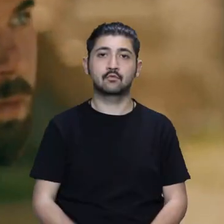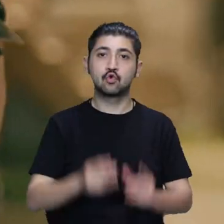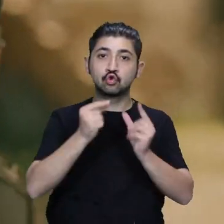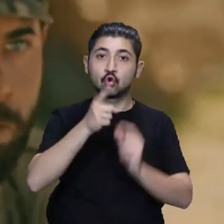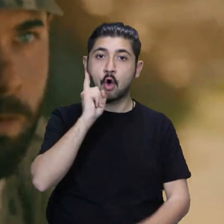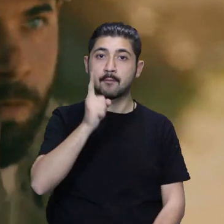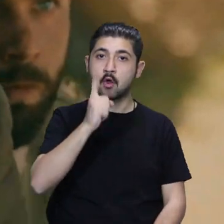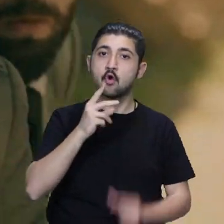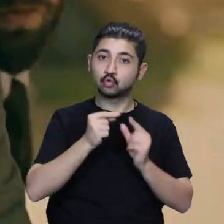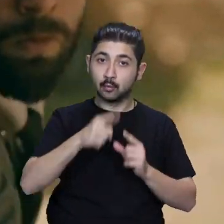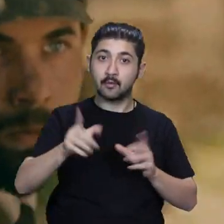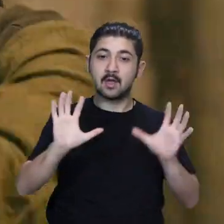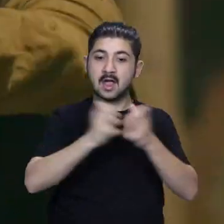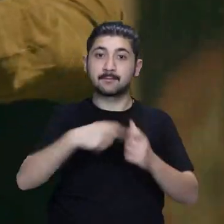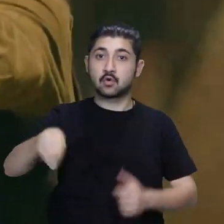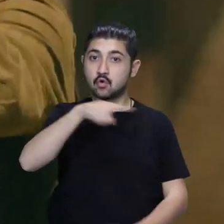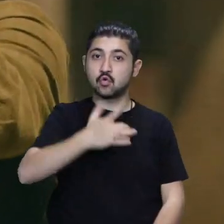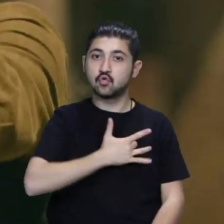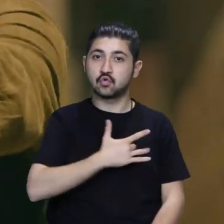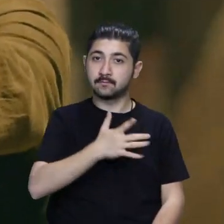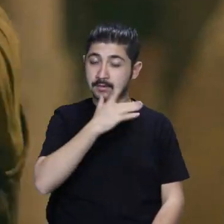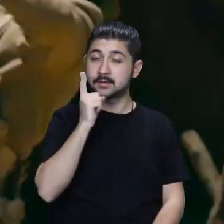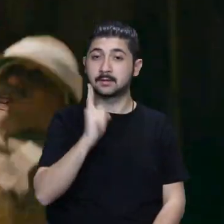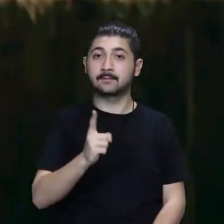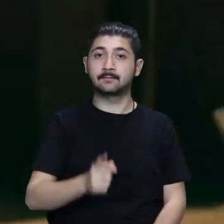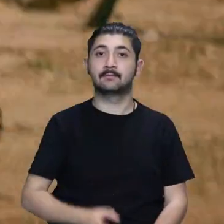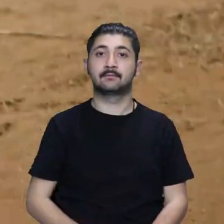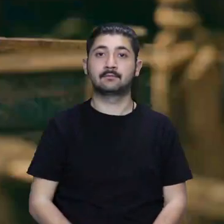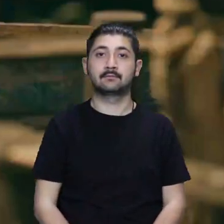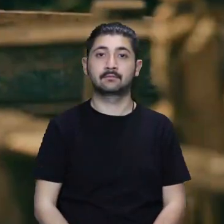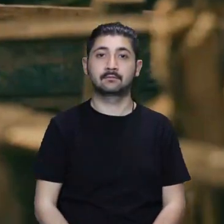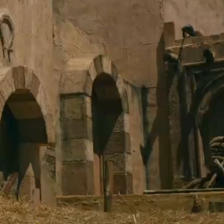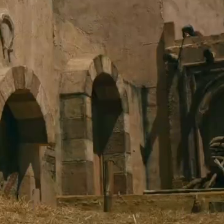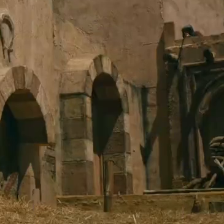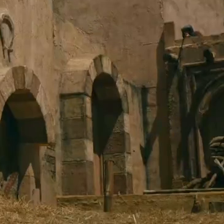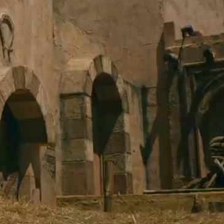Üsküplü. Üsküplü ve çetesi. Sait bir askeri vurdu.